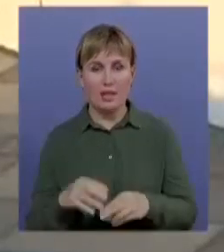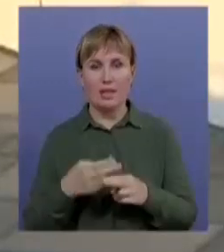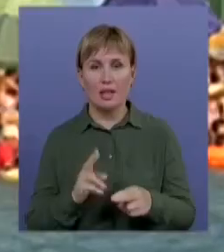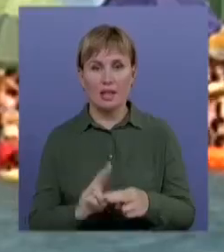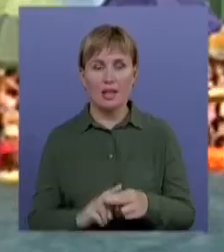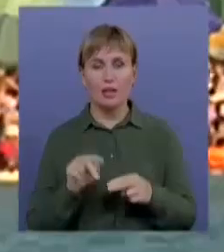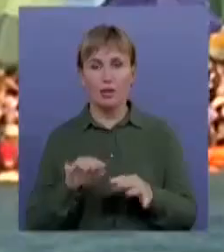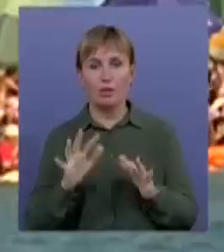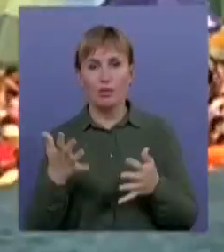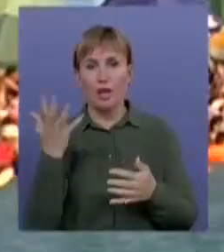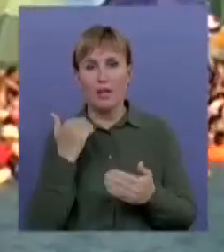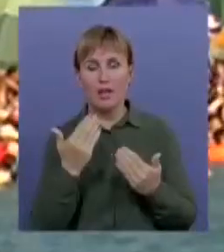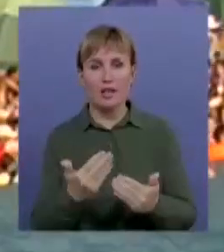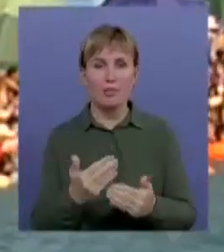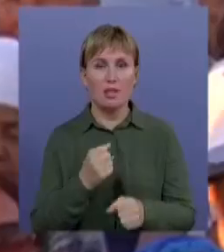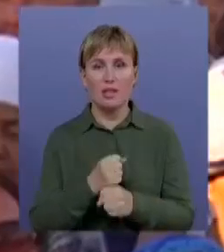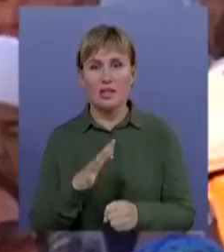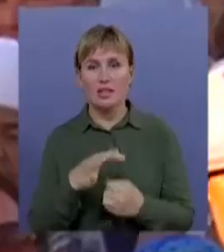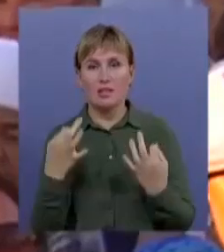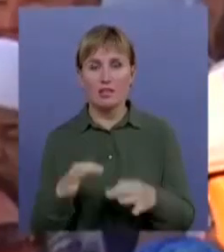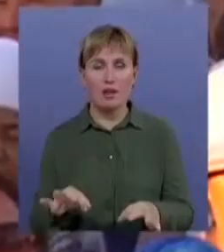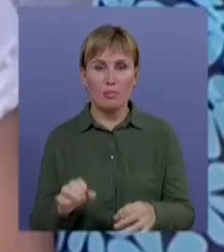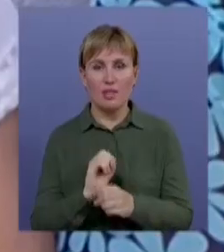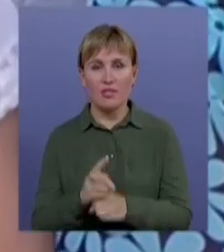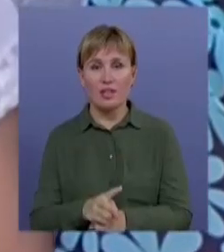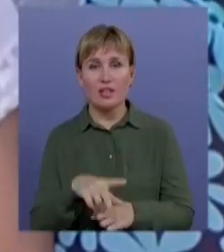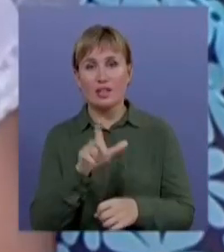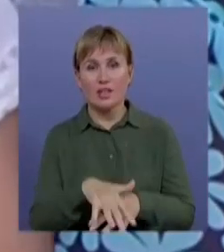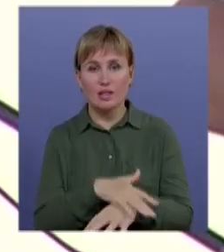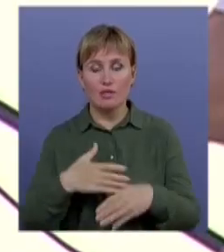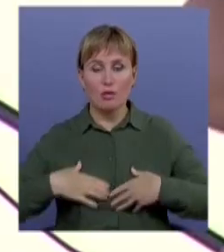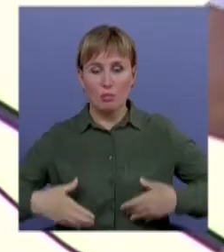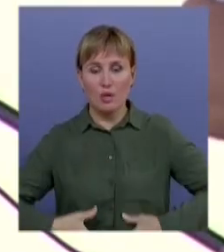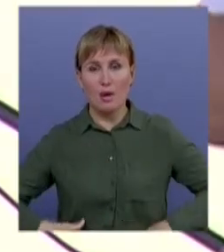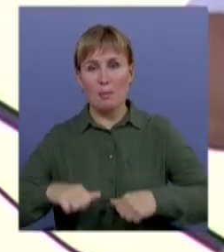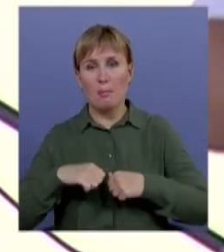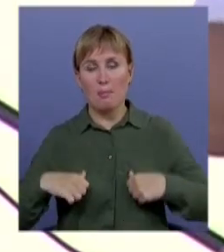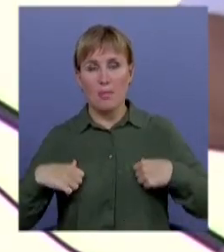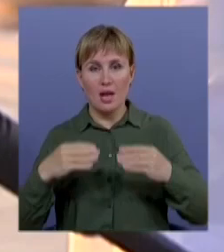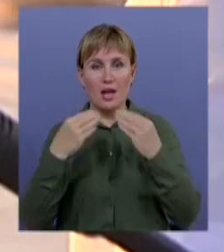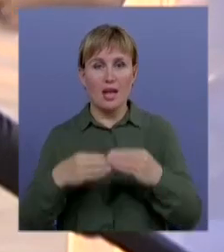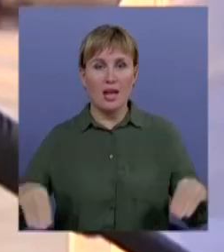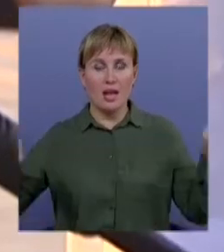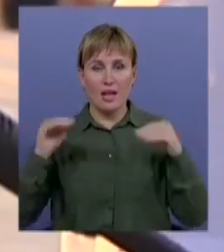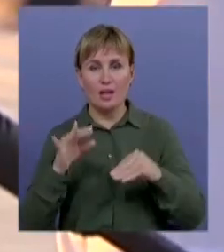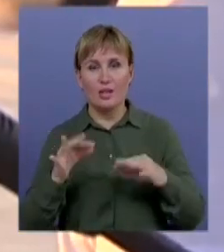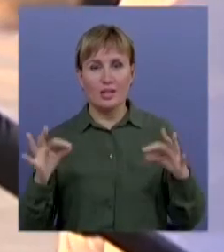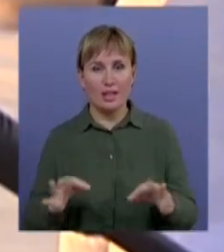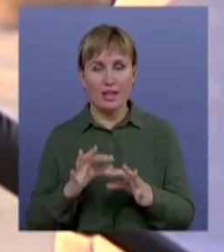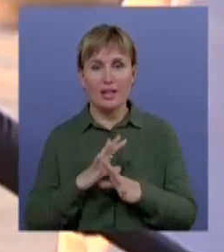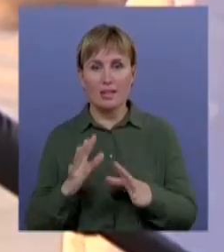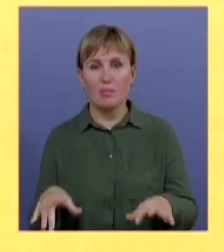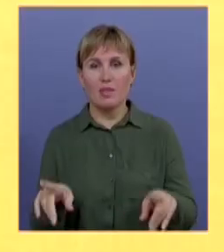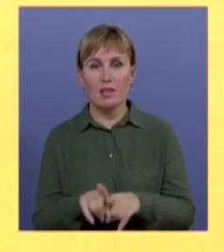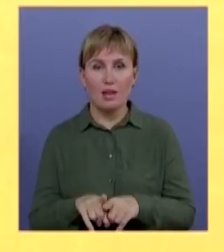как раз тот случай, когда тебя не выставят за свободный дресс-код. Зрителей в купальниках, майках и панамах у айтескеров еще никогда не было.